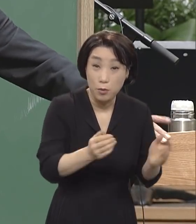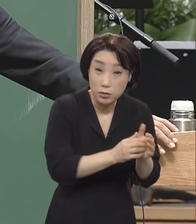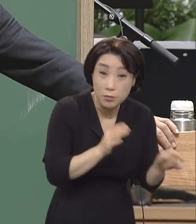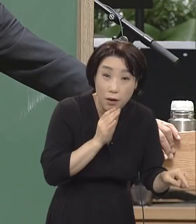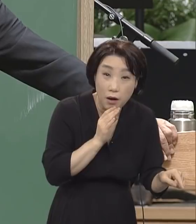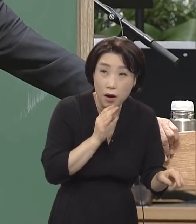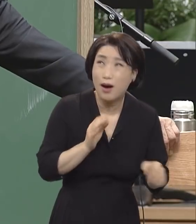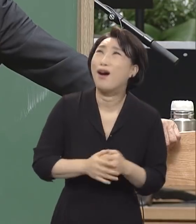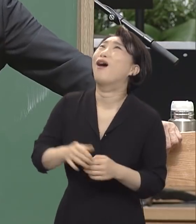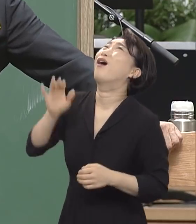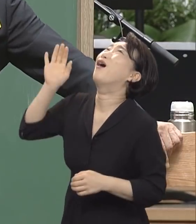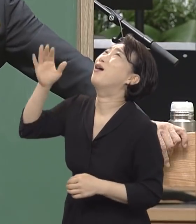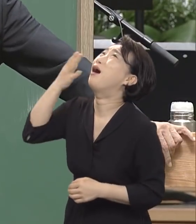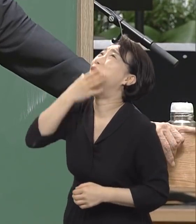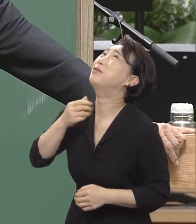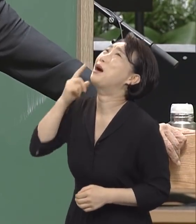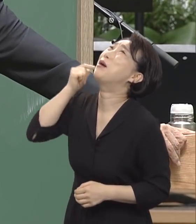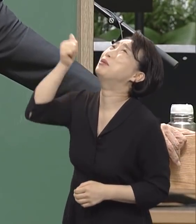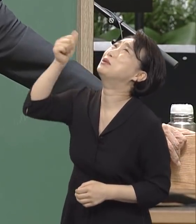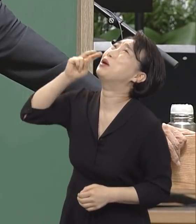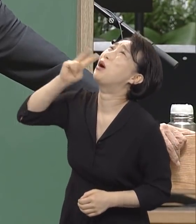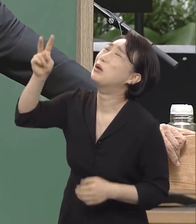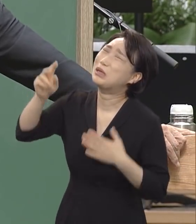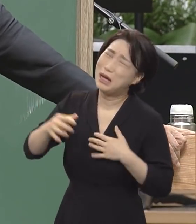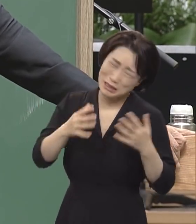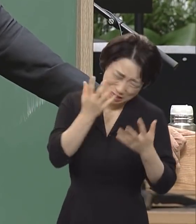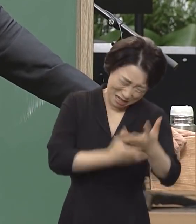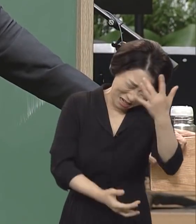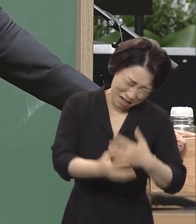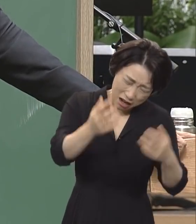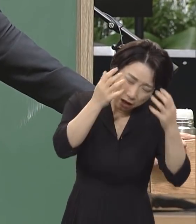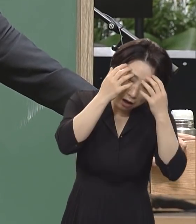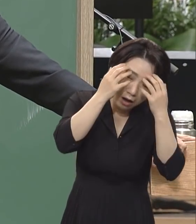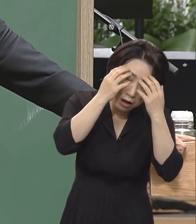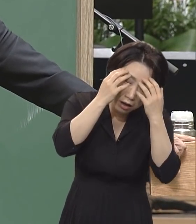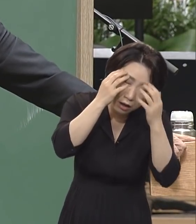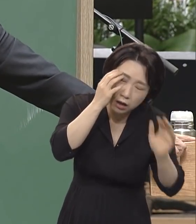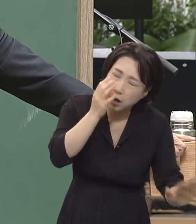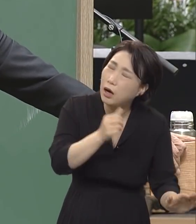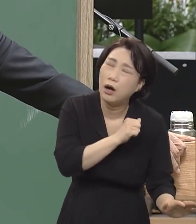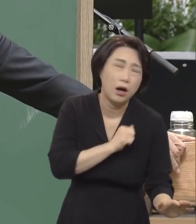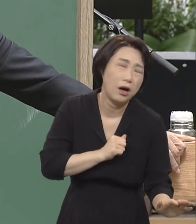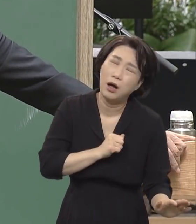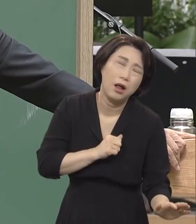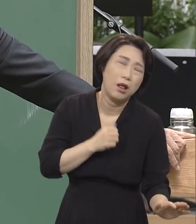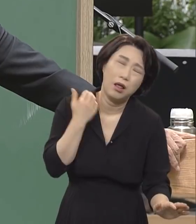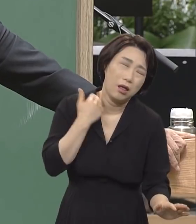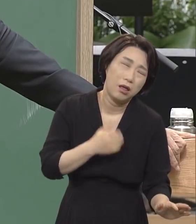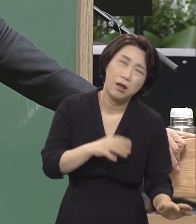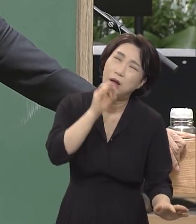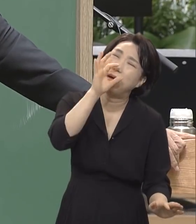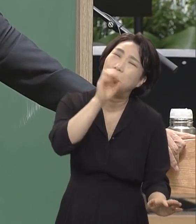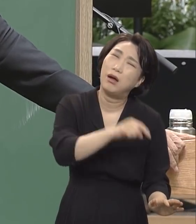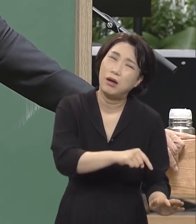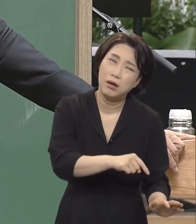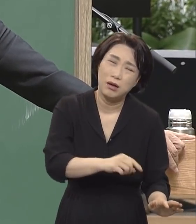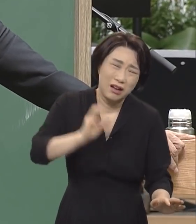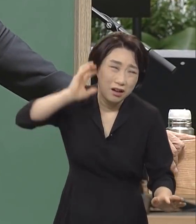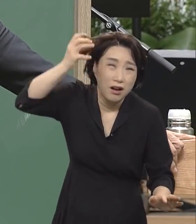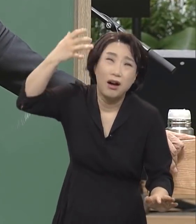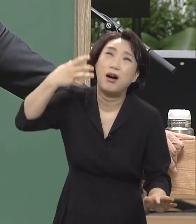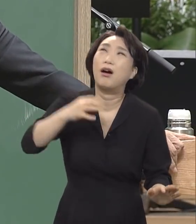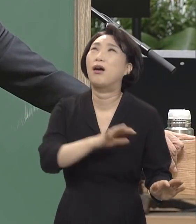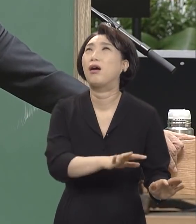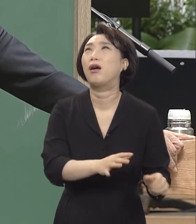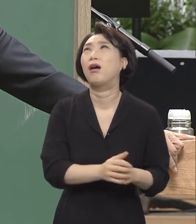아브라마보치 내가 이 불꽃 가운데서 견딜 수가 없는데 견딜 날이 미치겠습니다